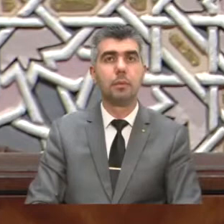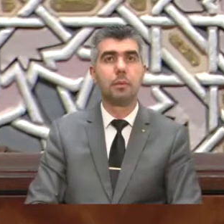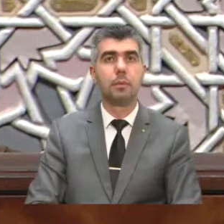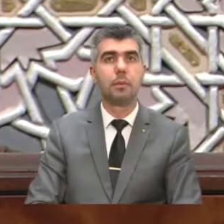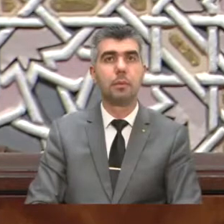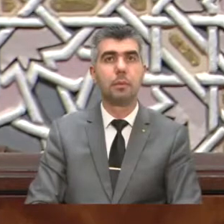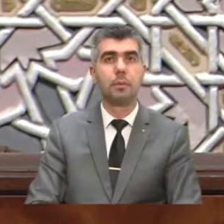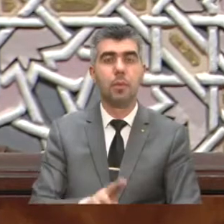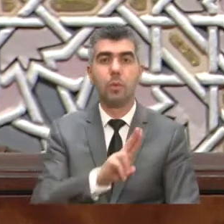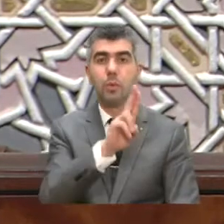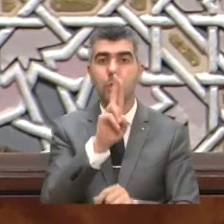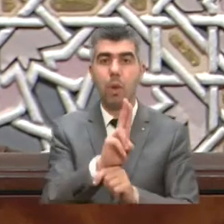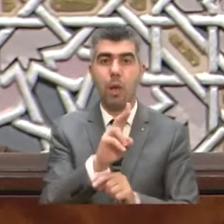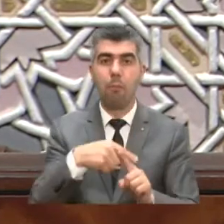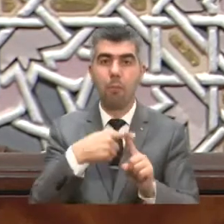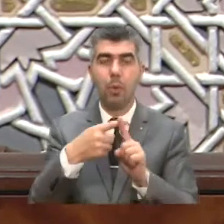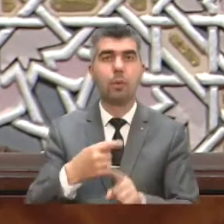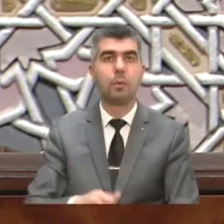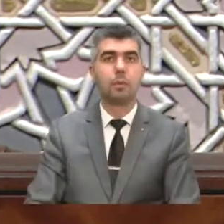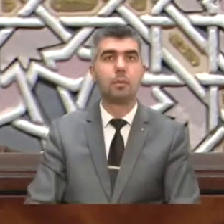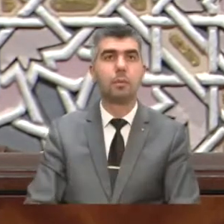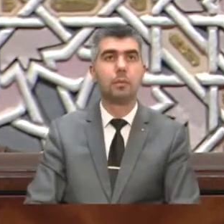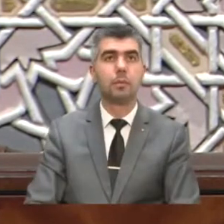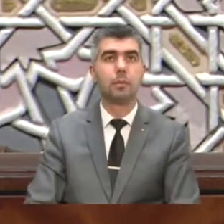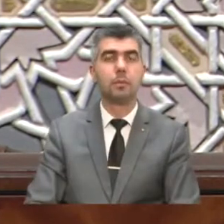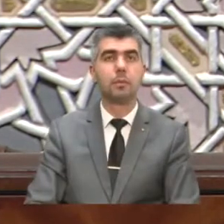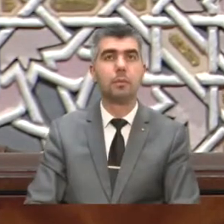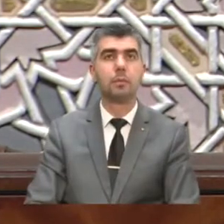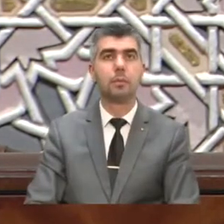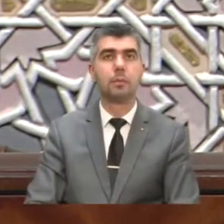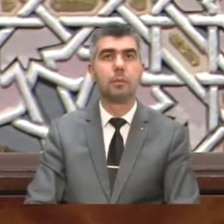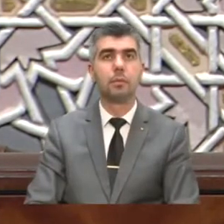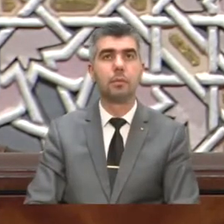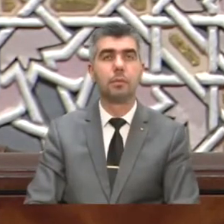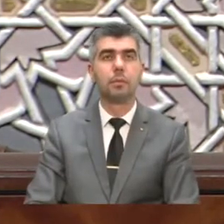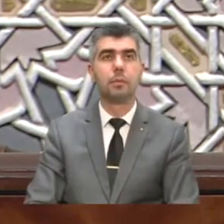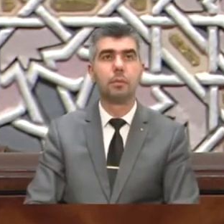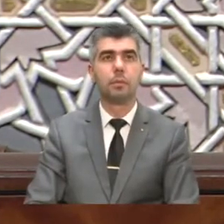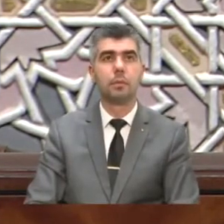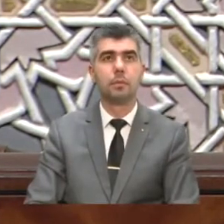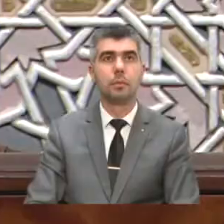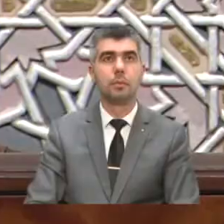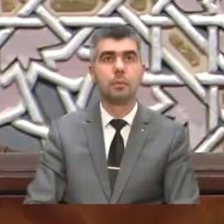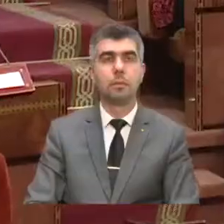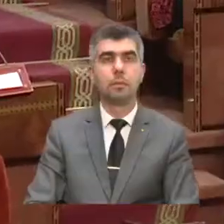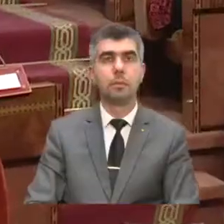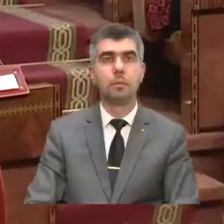تعقيب السيد النائب. تفضل السيد النائب على التعقيب.